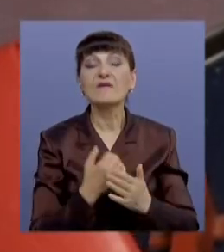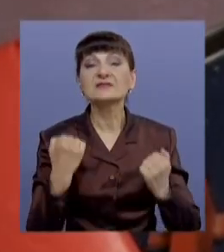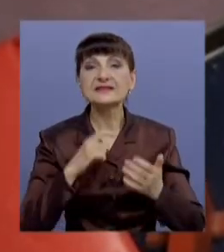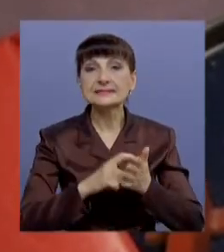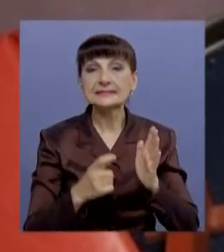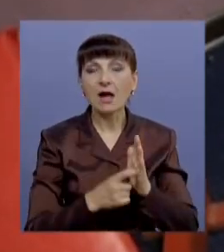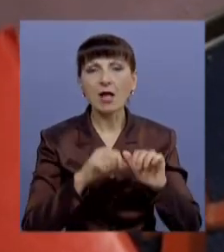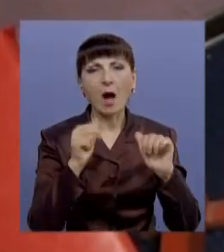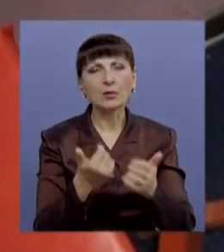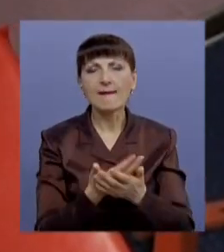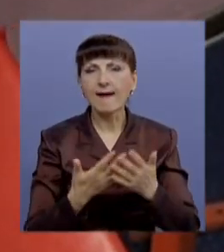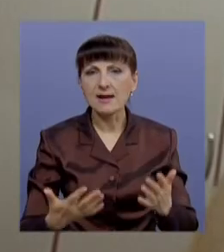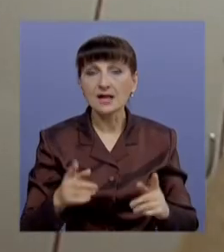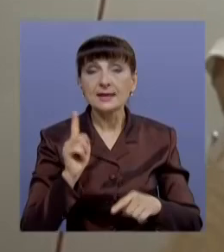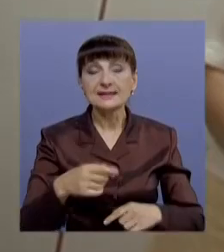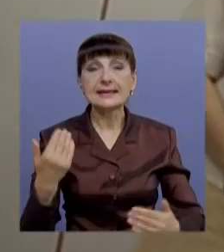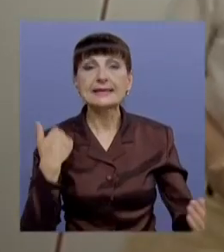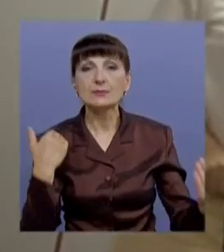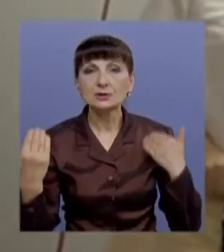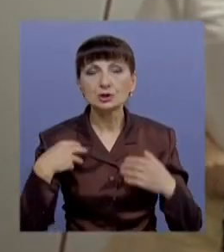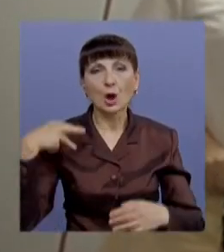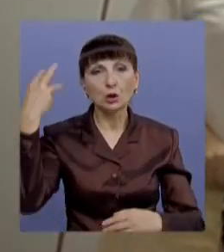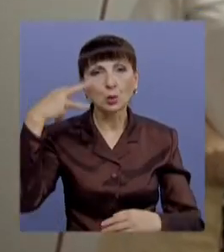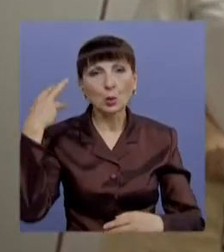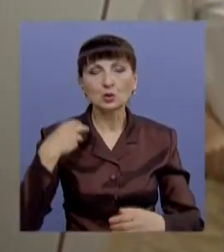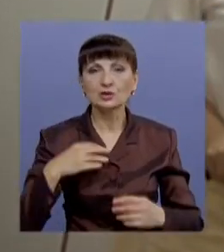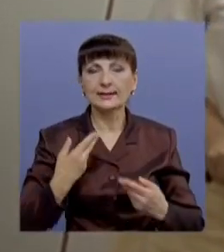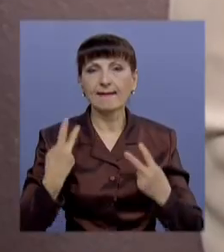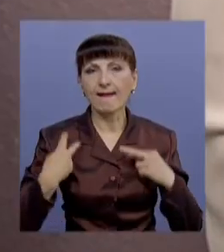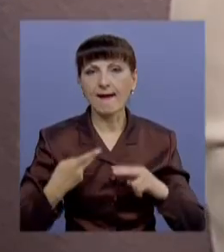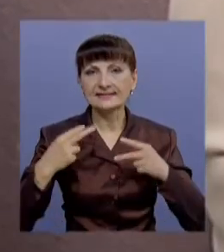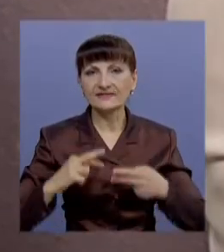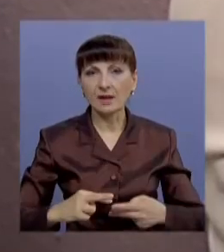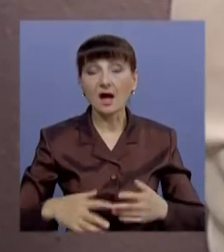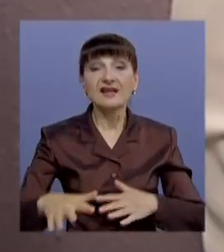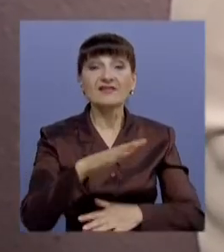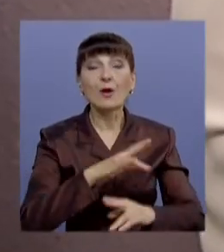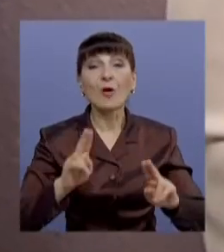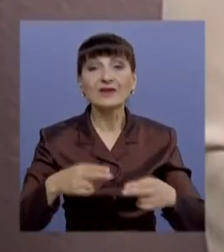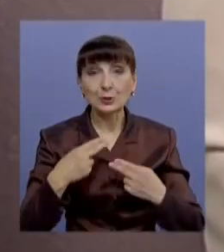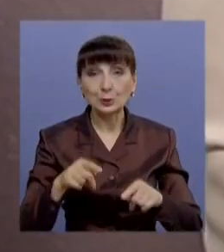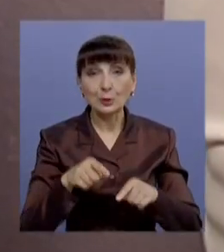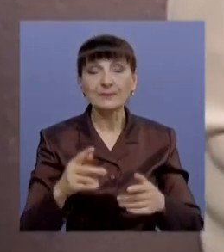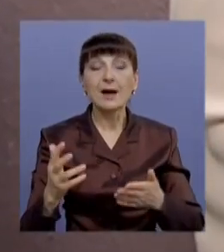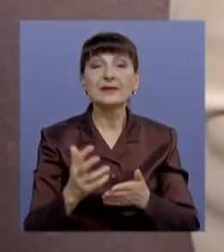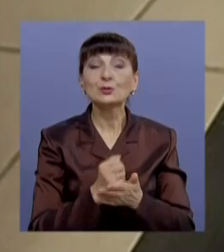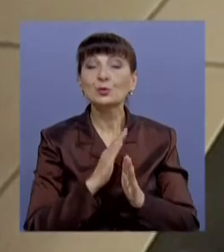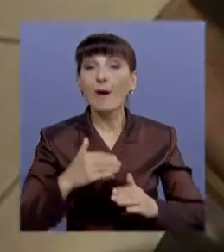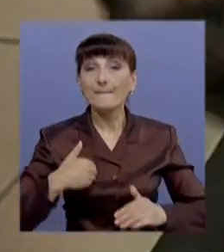зала разнообразное. Есть и гимнастический зал, душевые и раздевалка. Главное, что дворовый клуб, как называют этот зал, приносит не